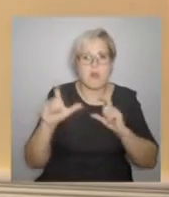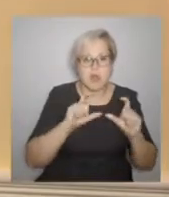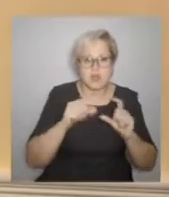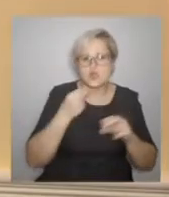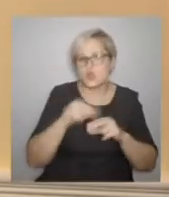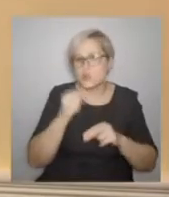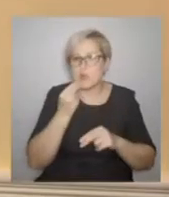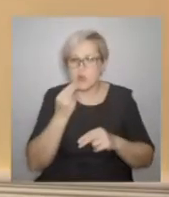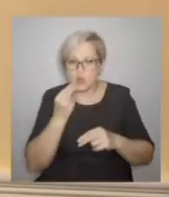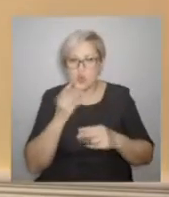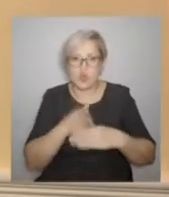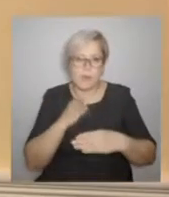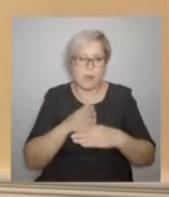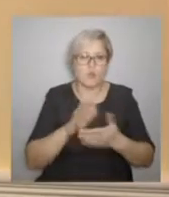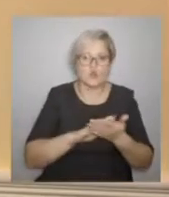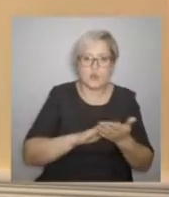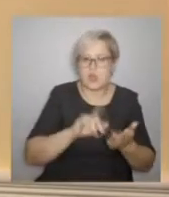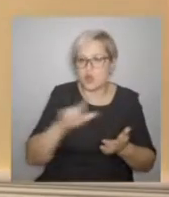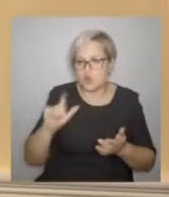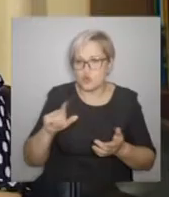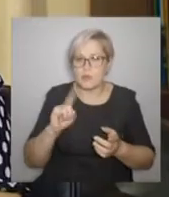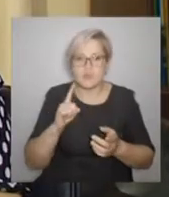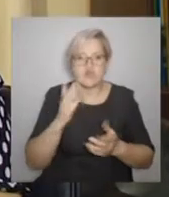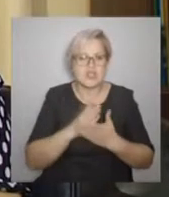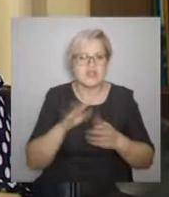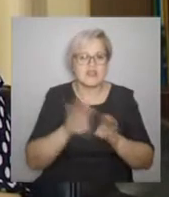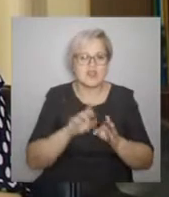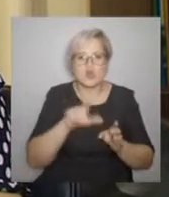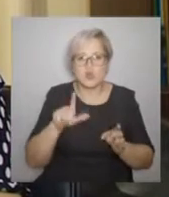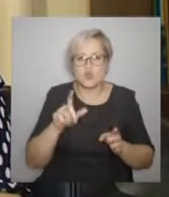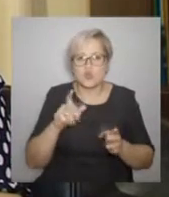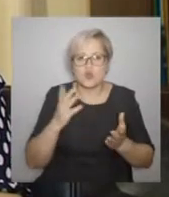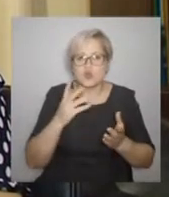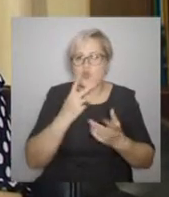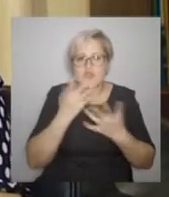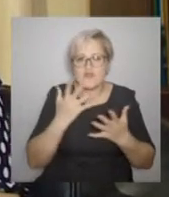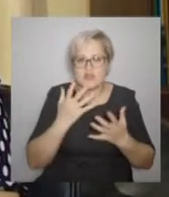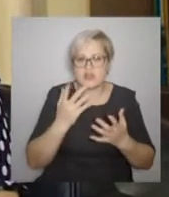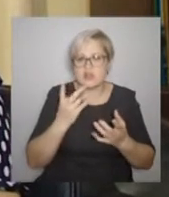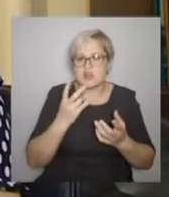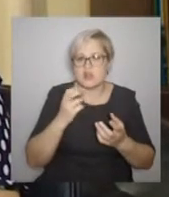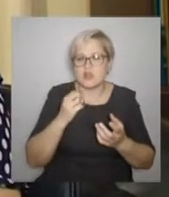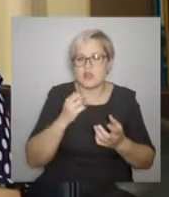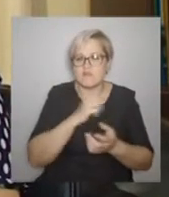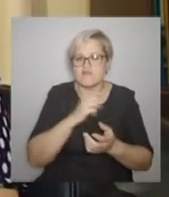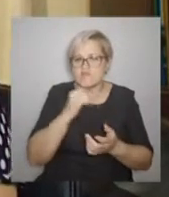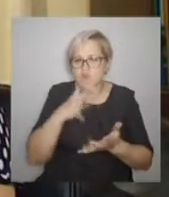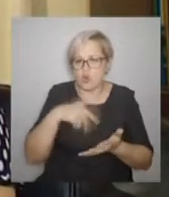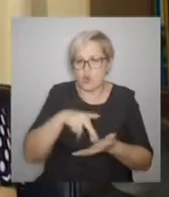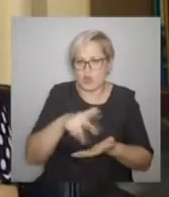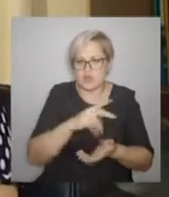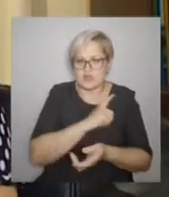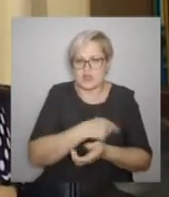нас программа «Добро с доставкой в сердце» – это работа с волонтерами. То есть мы приглашаем молодых людей и немолодых людей.